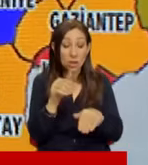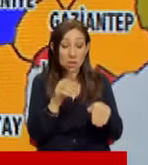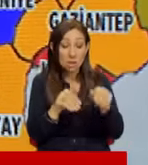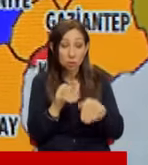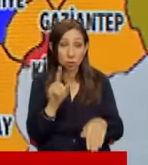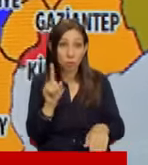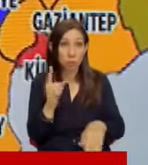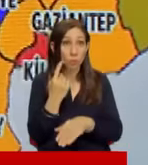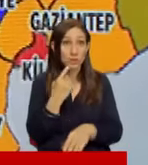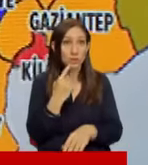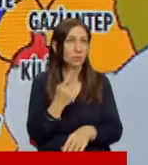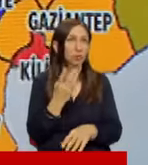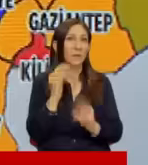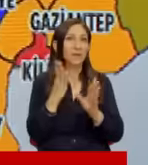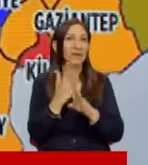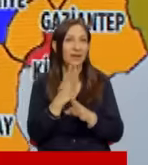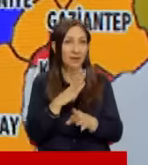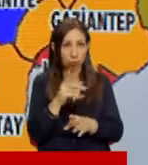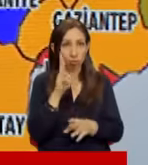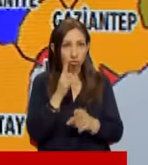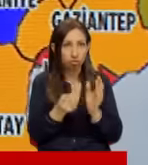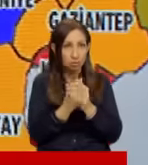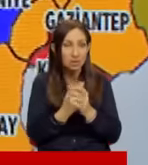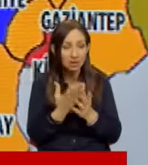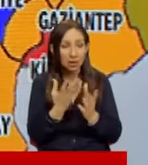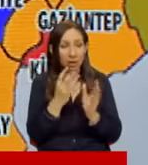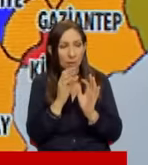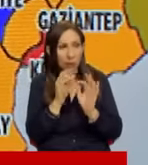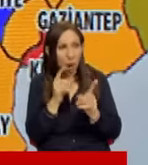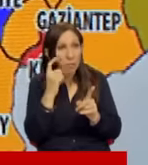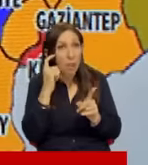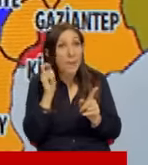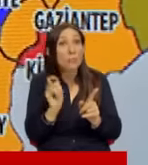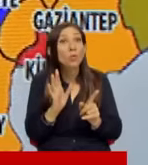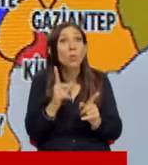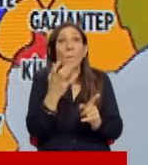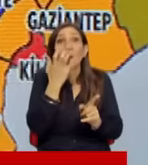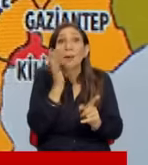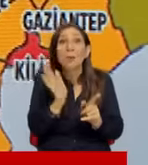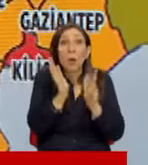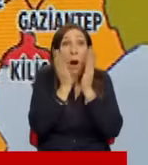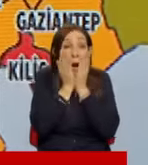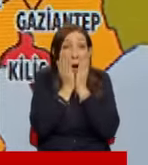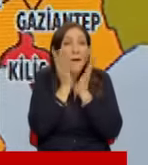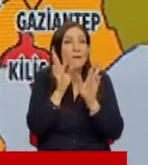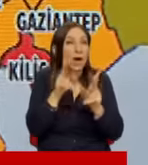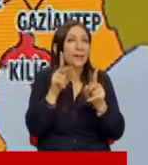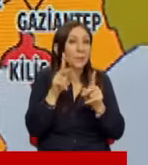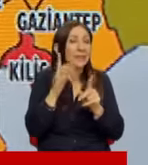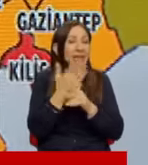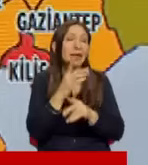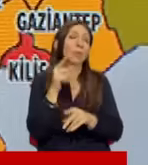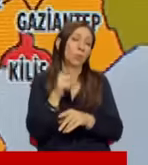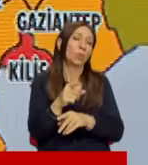seçimin sürpriz denilmesi, birçok nedeni var bu sonuçlara ya öngöremedik, bu kadar da beklenilmiyordu denilmesinin bir nedeni